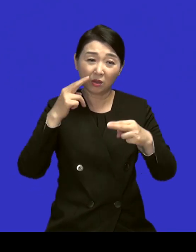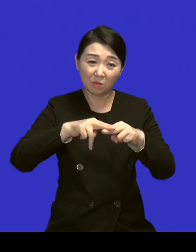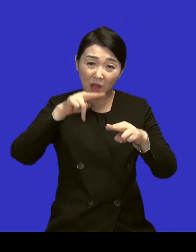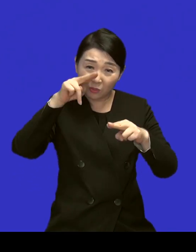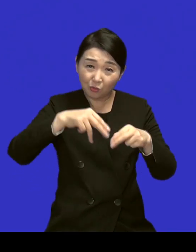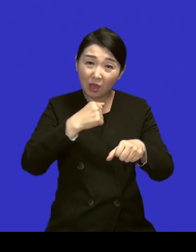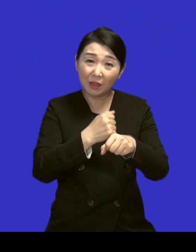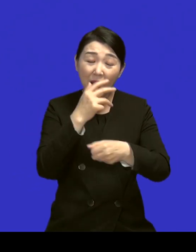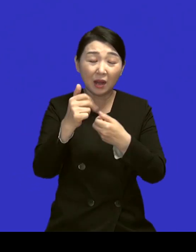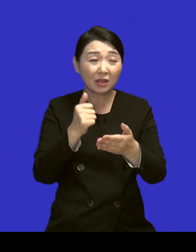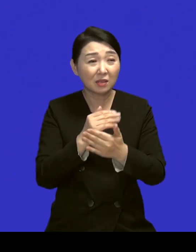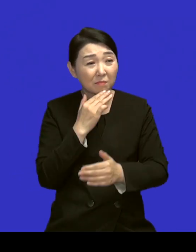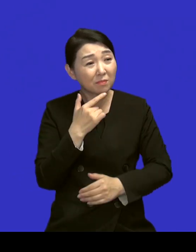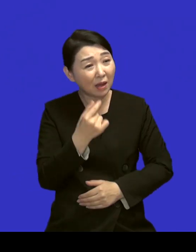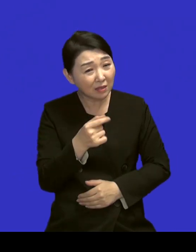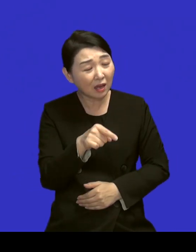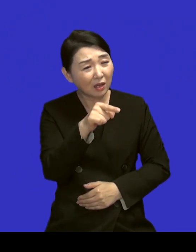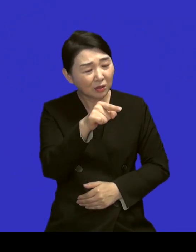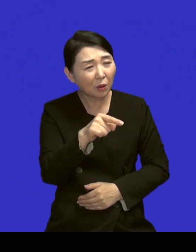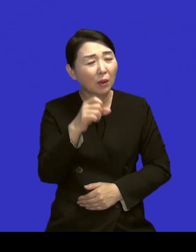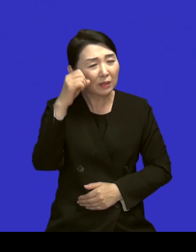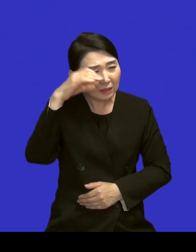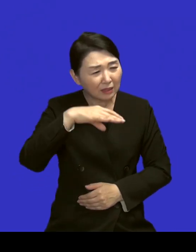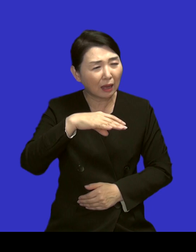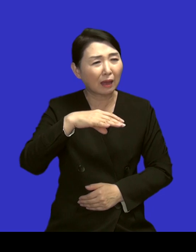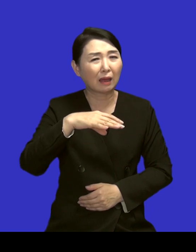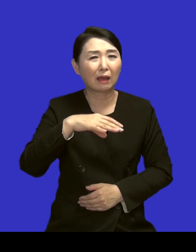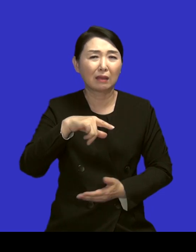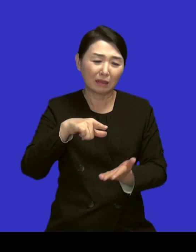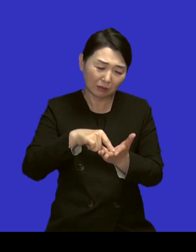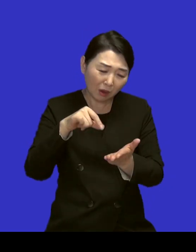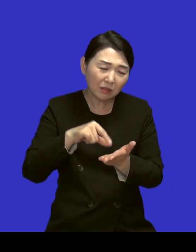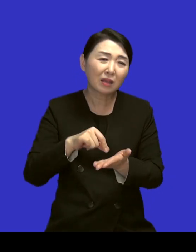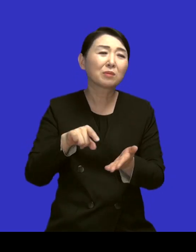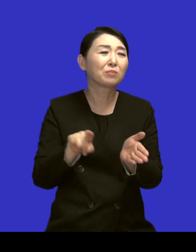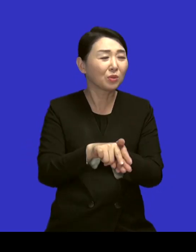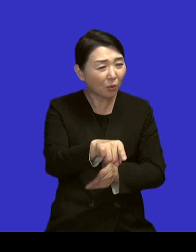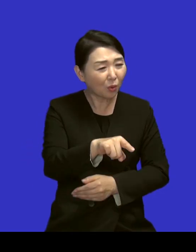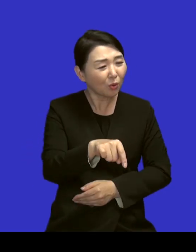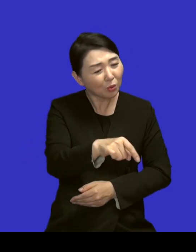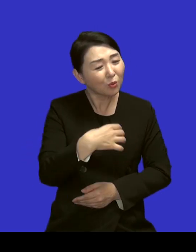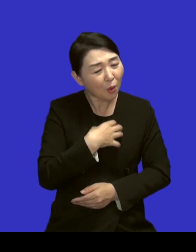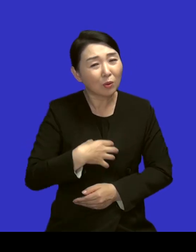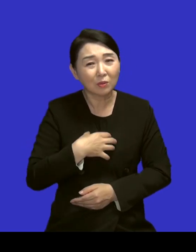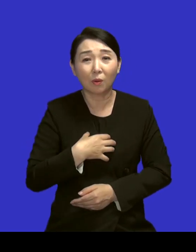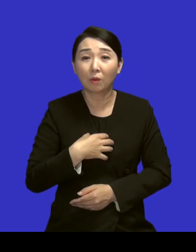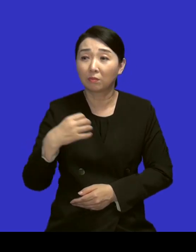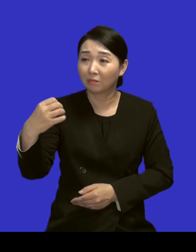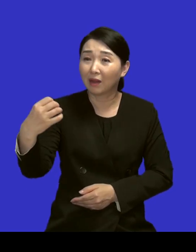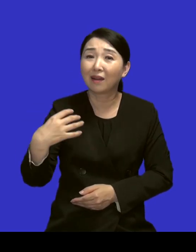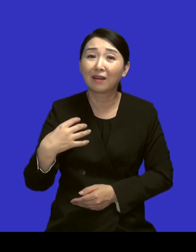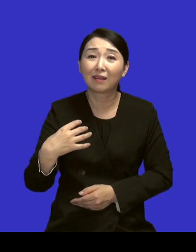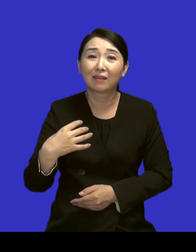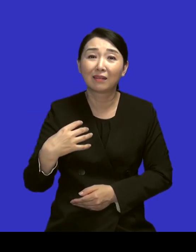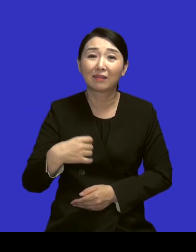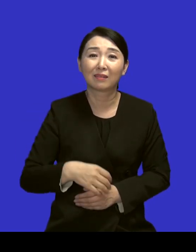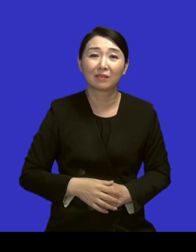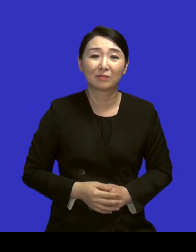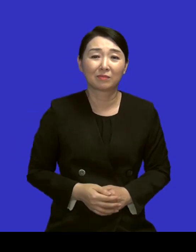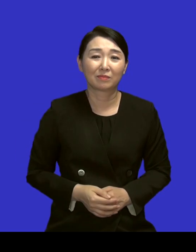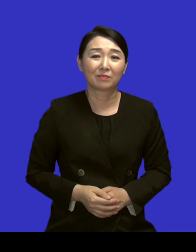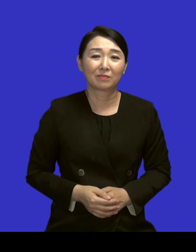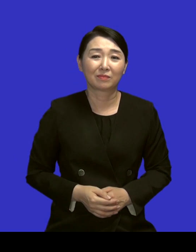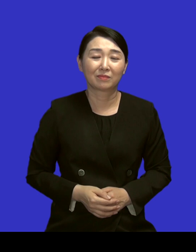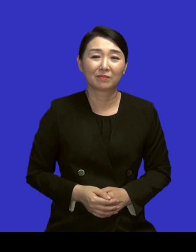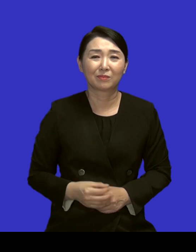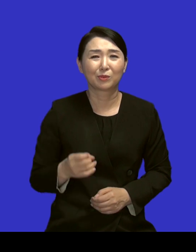제발 적당히 믿었으면 좋겠다. 선생님 너가 걱정돼서 그래. 라고 그러시는 거예요.